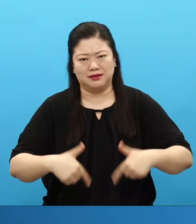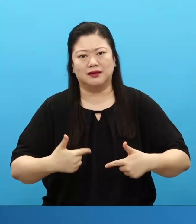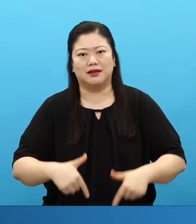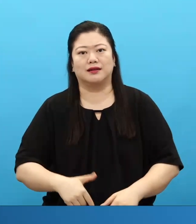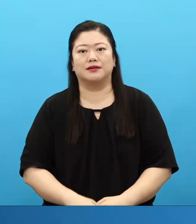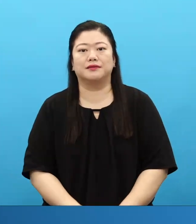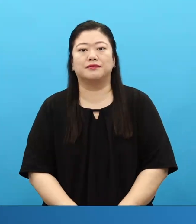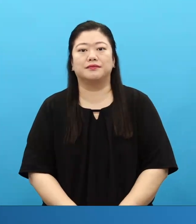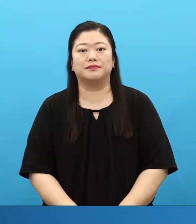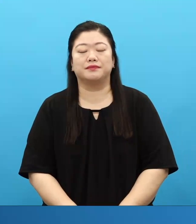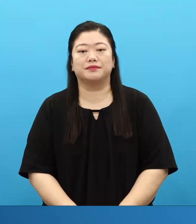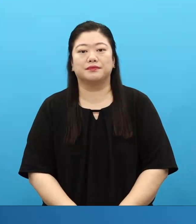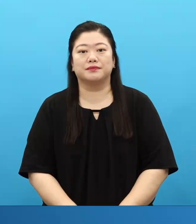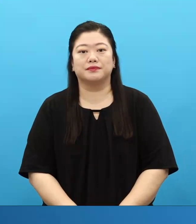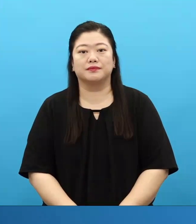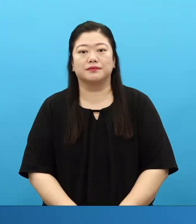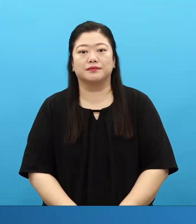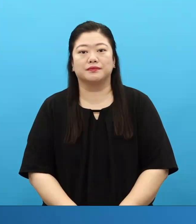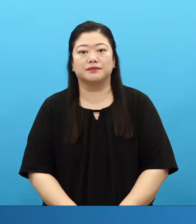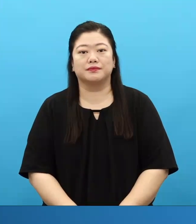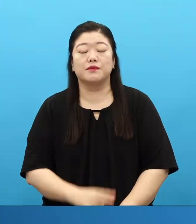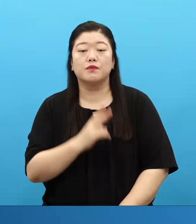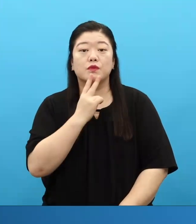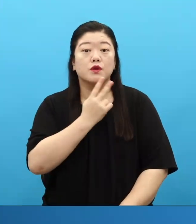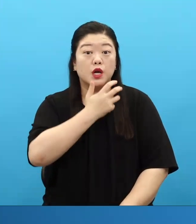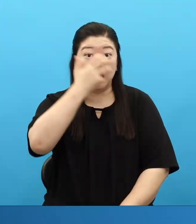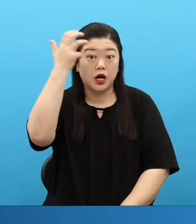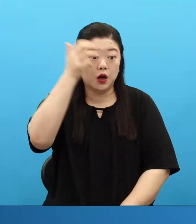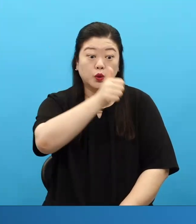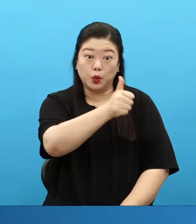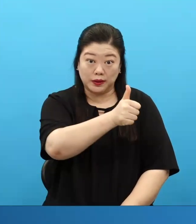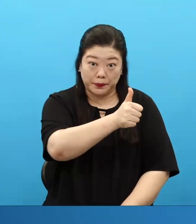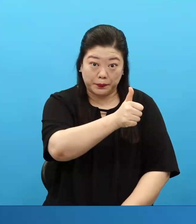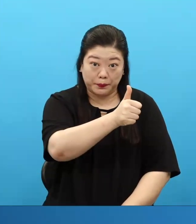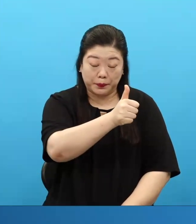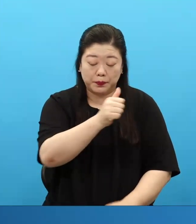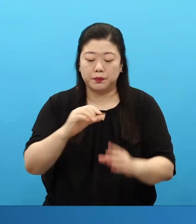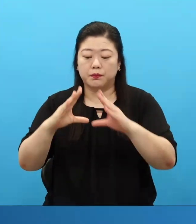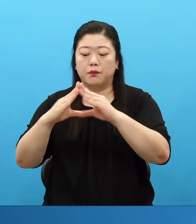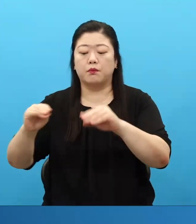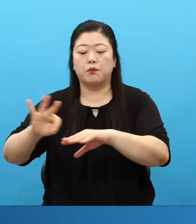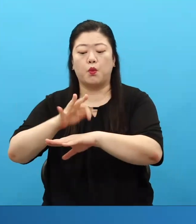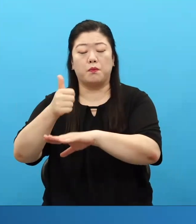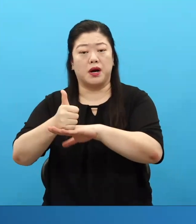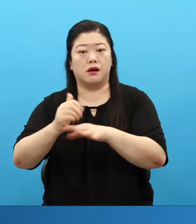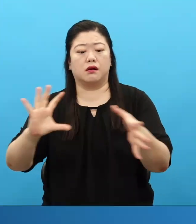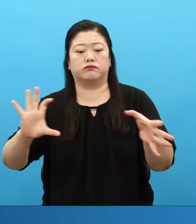요셉이 보디발의 집을 살리려고요. At Joseph, he saved the house of Potiphar. 또